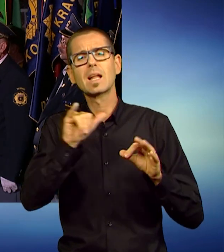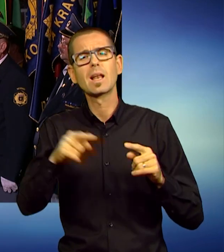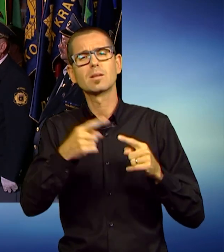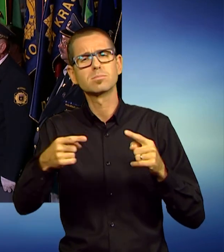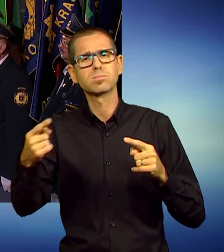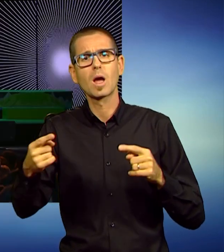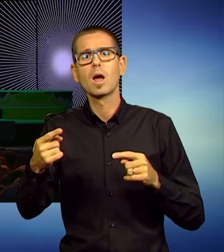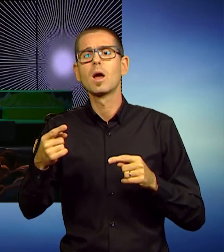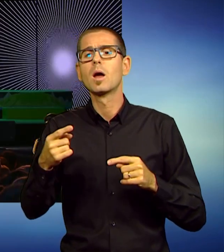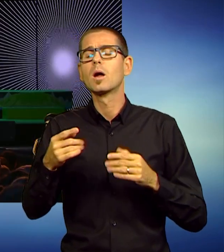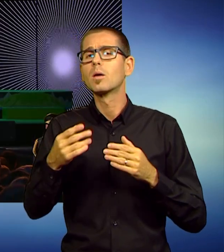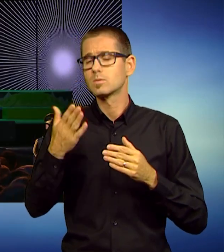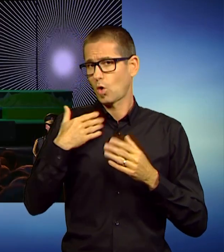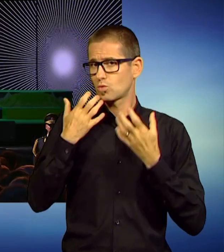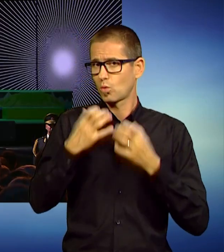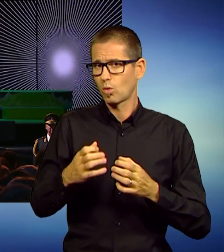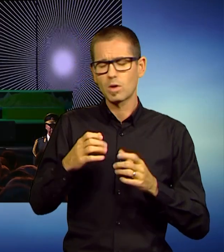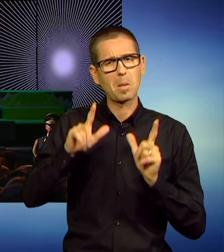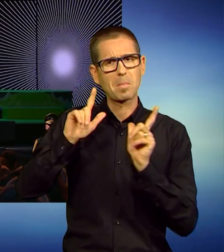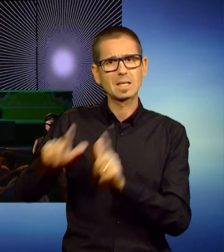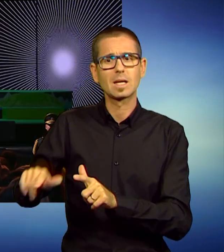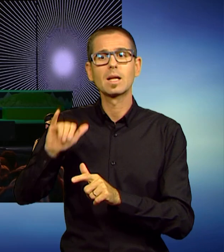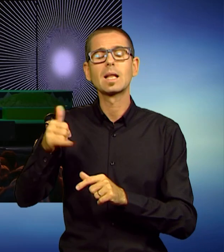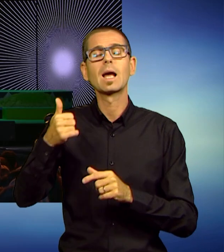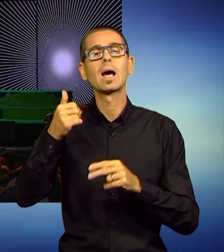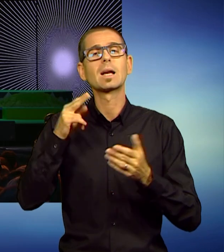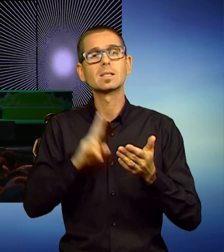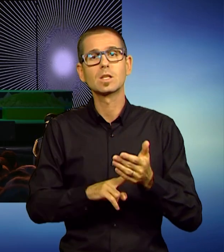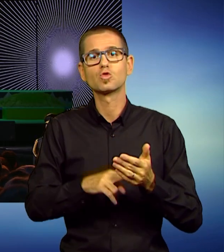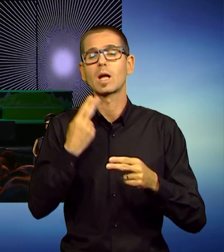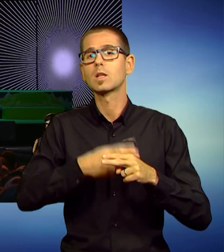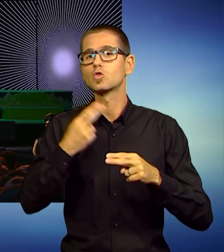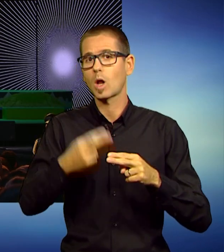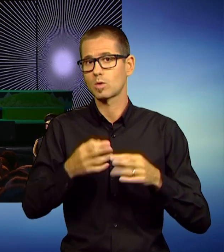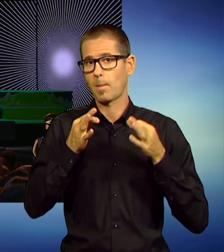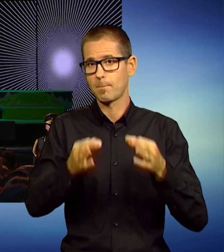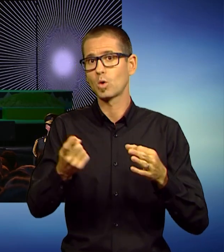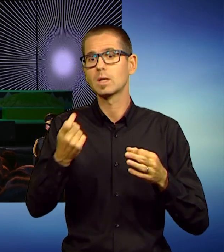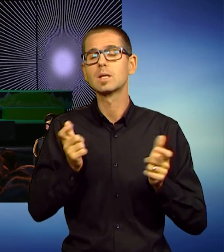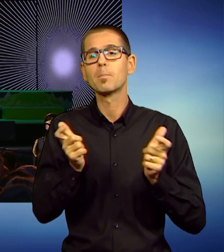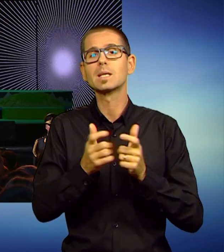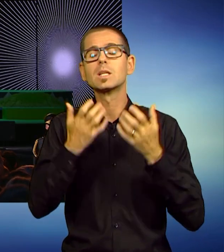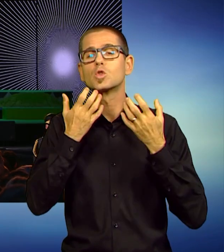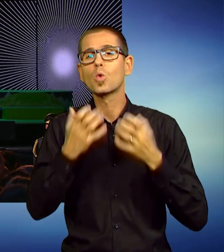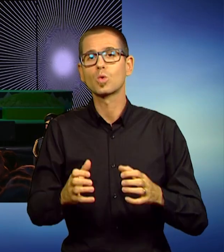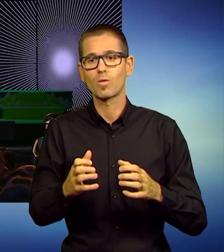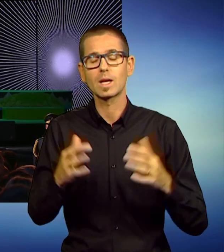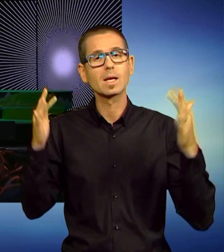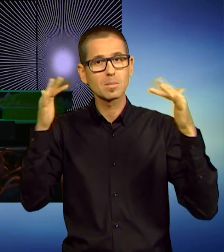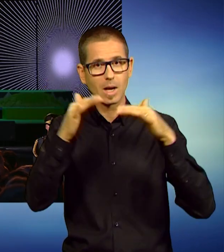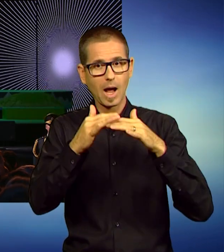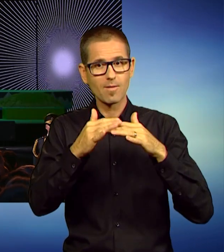svoje zgodovine prezrli, da je resnična državniška pot iz pasti zgodovine pravzaprav sprava